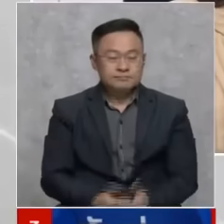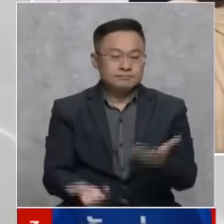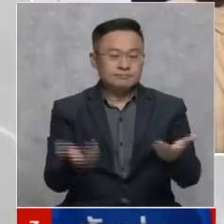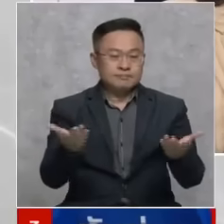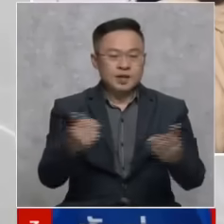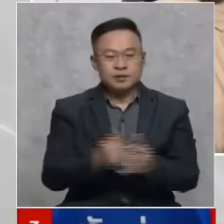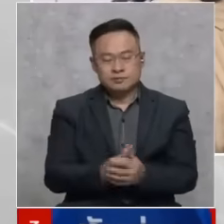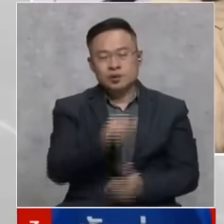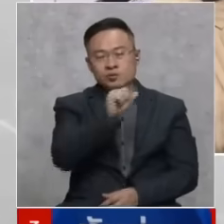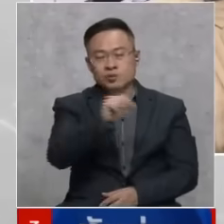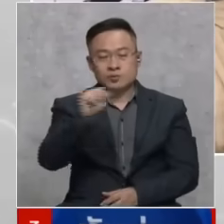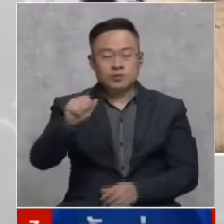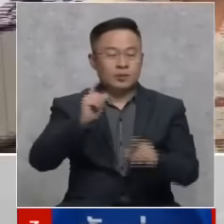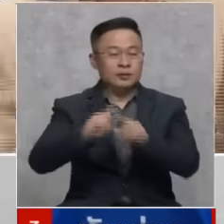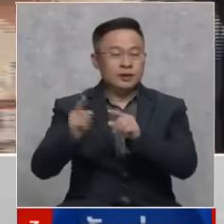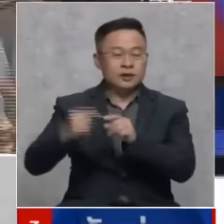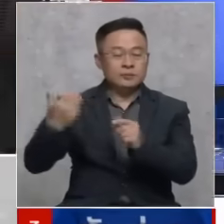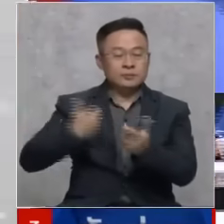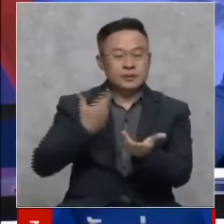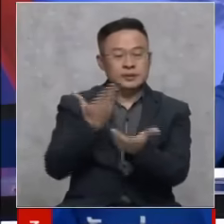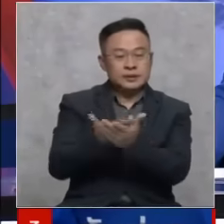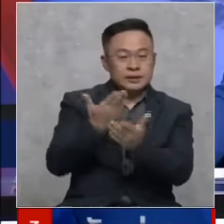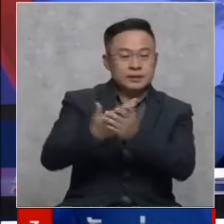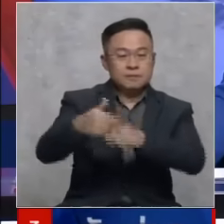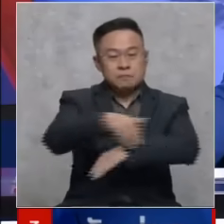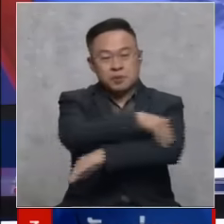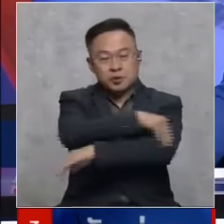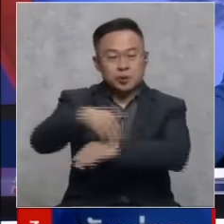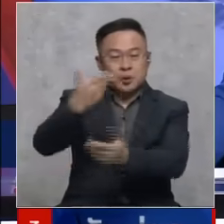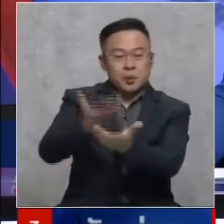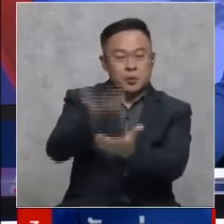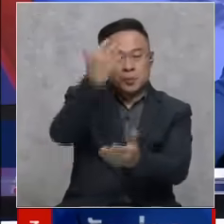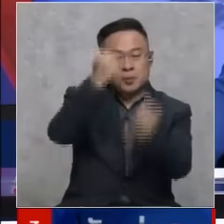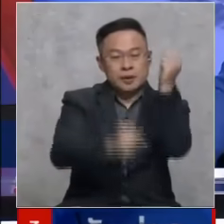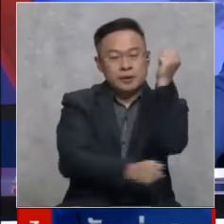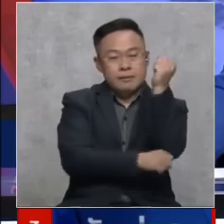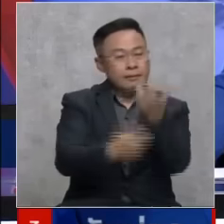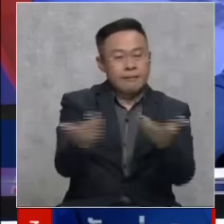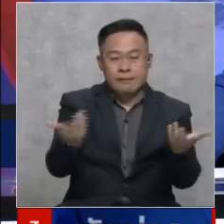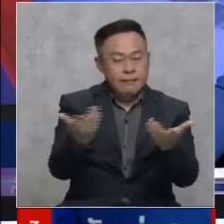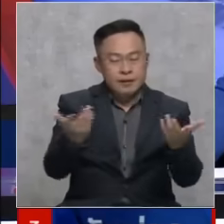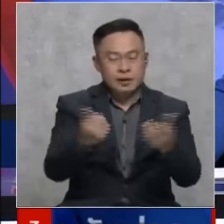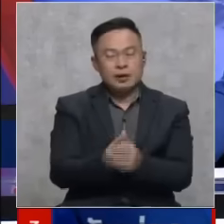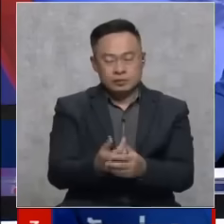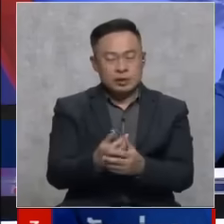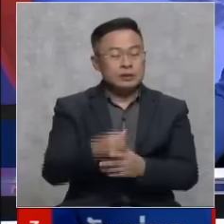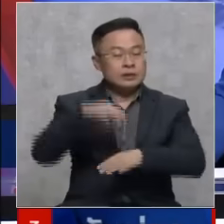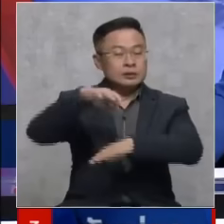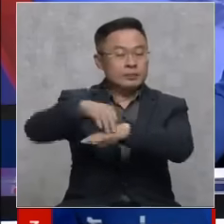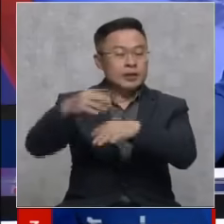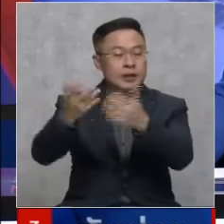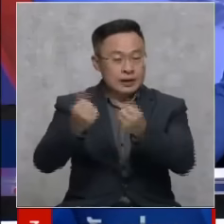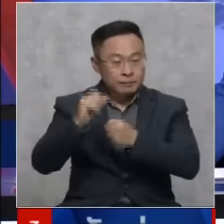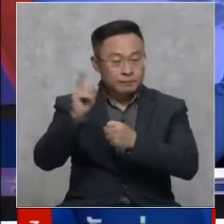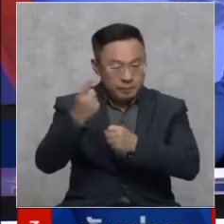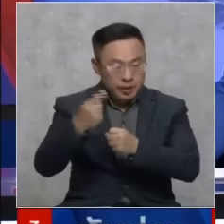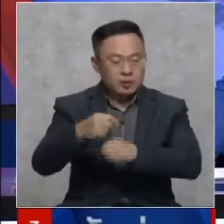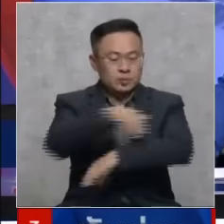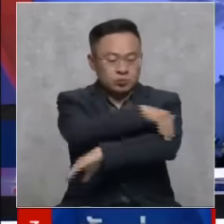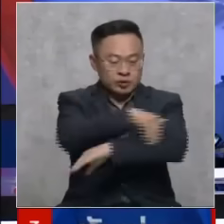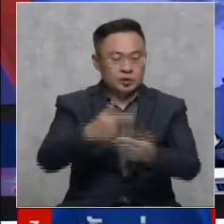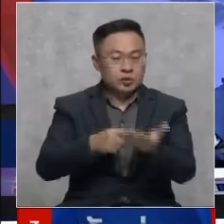ส.ส.ต่างๆนะคะซึ่งก็ต้องแสดงทั้งตอนเข้ารับตำแหน่งแล้วพอพ้นตำแหน่งก็ต้องแสดงแล้วก็แจ้งไปที่ปปช.อีกรอบหนึ่งคุณผู้